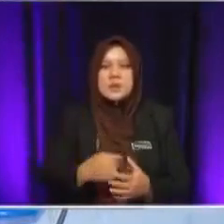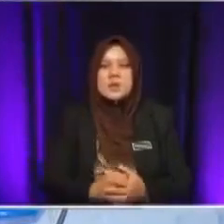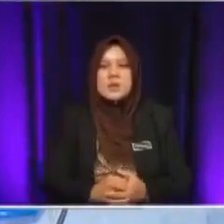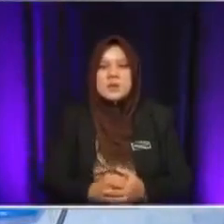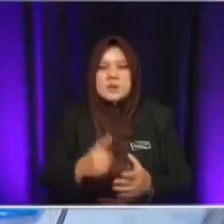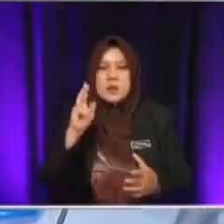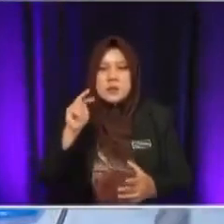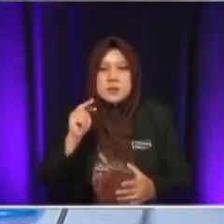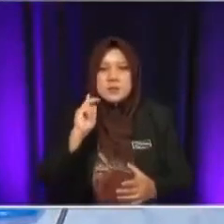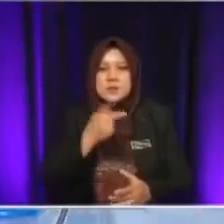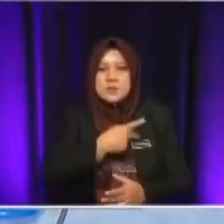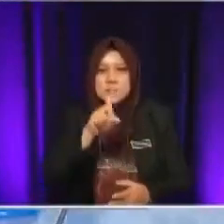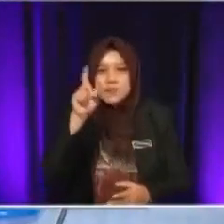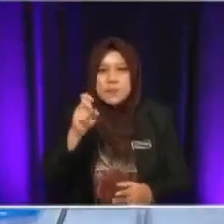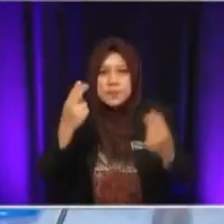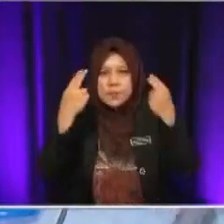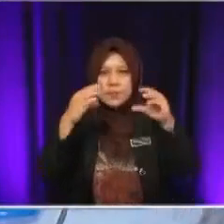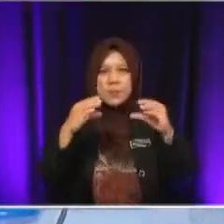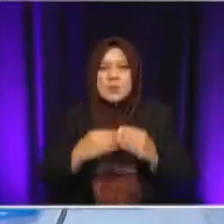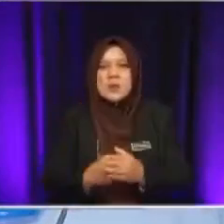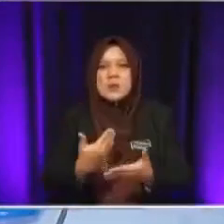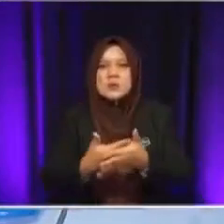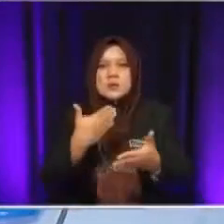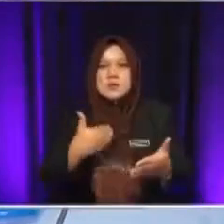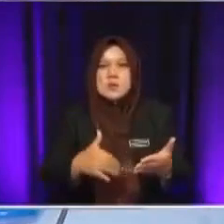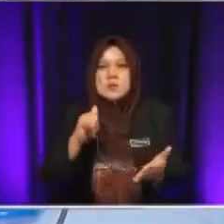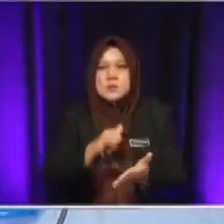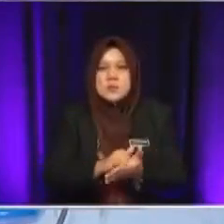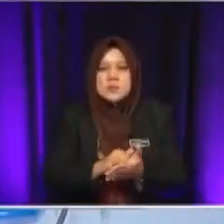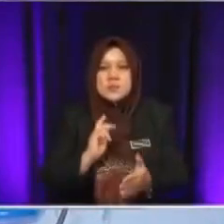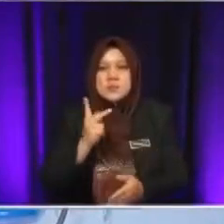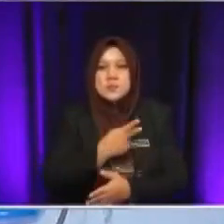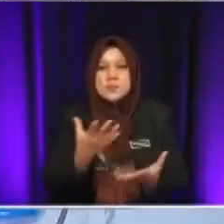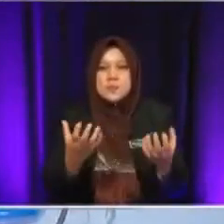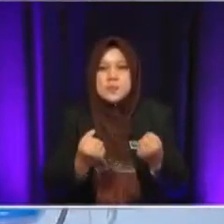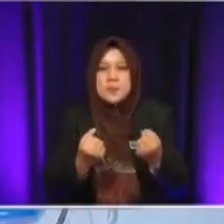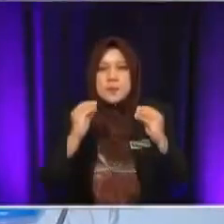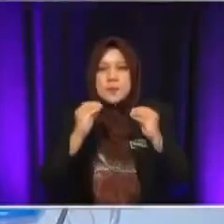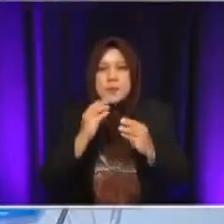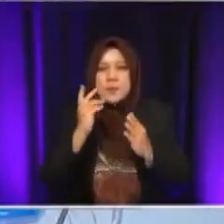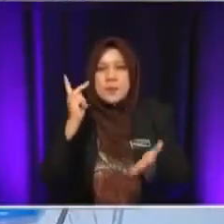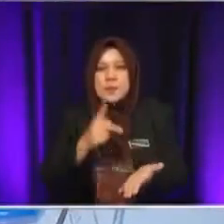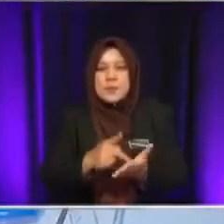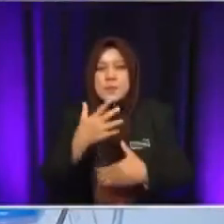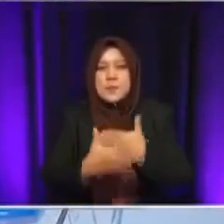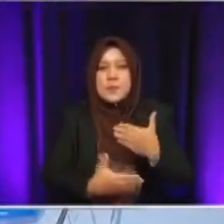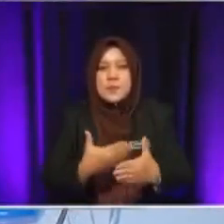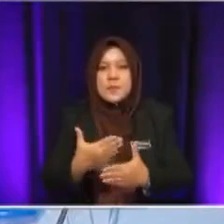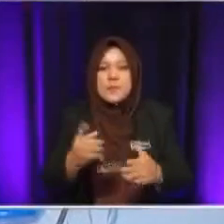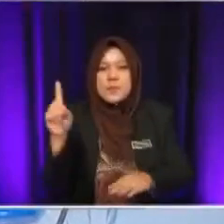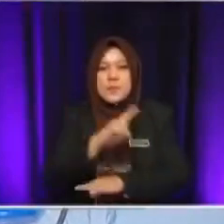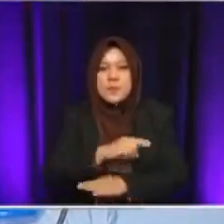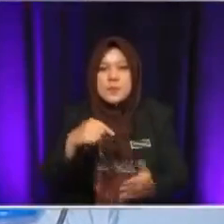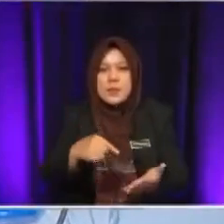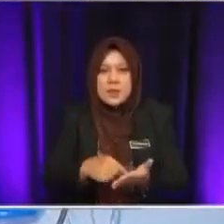tu? Nanti kita tanya cikgu kita ya. Tetapi sebelum itu, suka untuk Mira perkenalkan jurubahasa isyarat yang bersama dengan kami hari ini